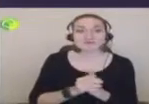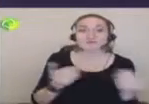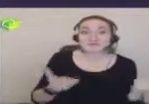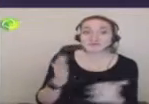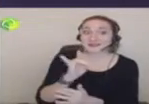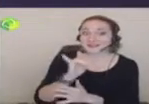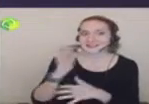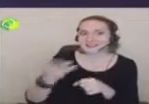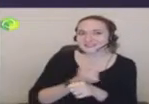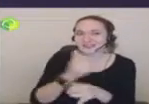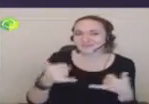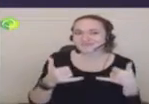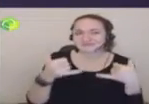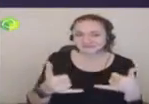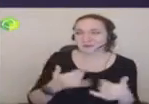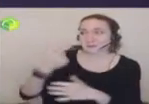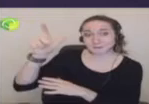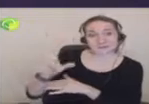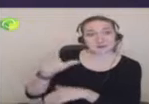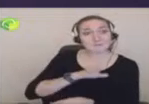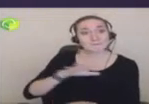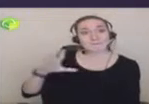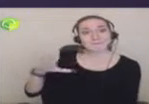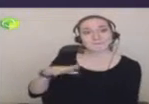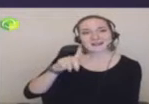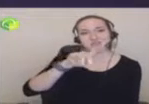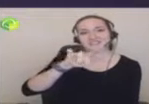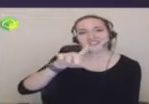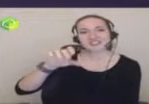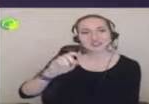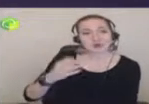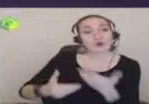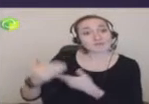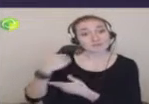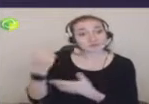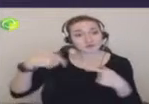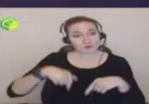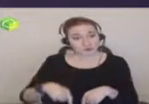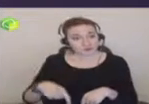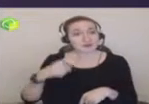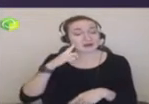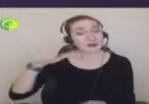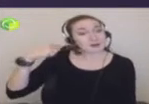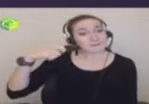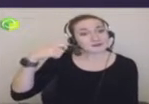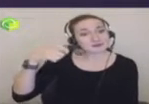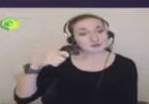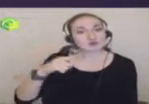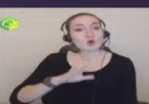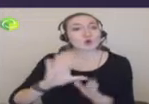J'invite à me rejoindre sur scène Madame Dominique Gillot, ancienne ministre et présidente du Conseil national consultatif des personnes